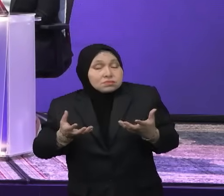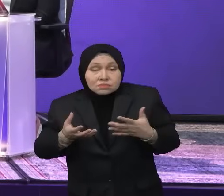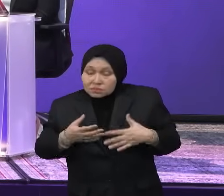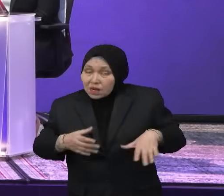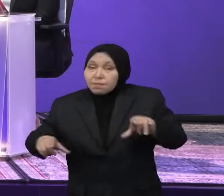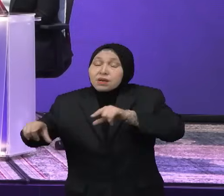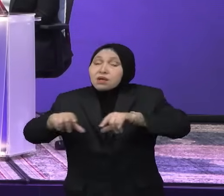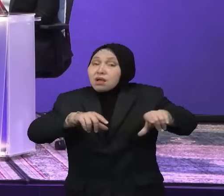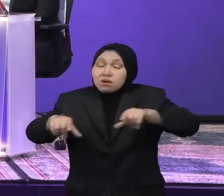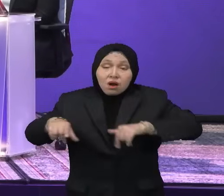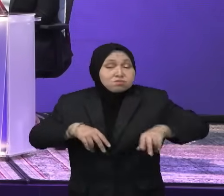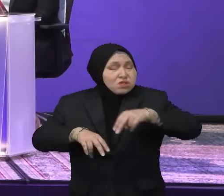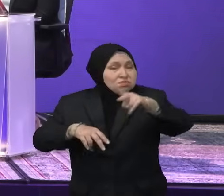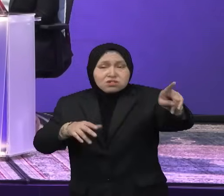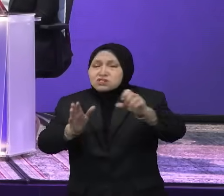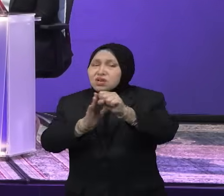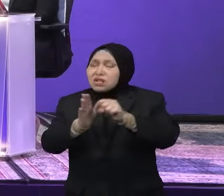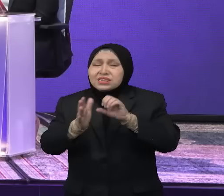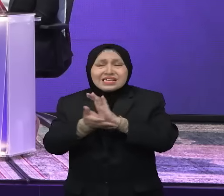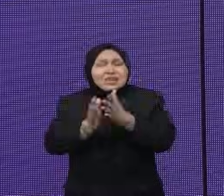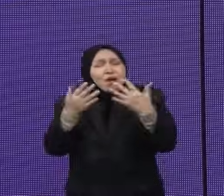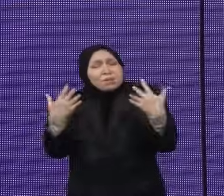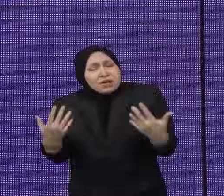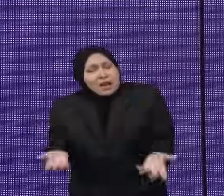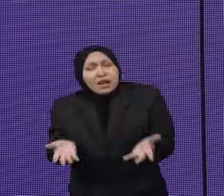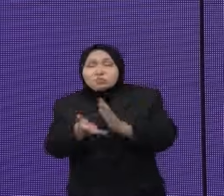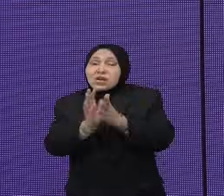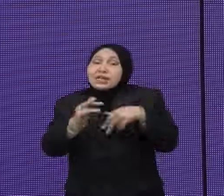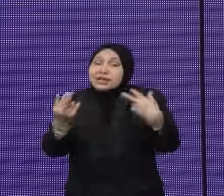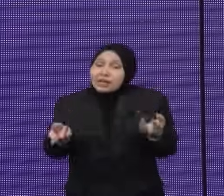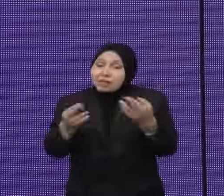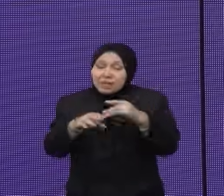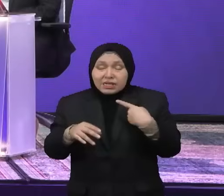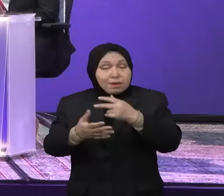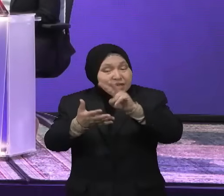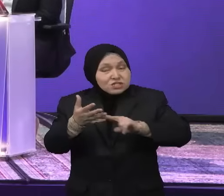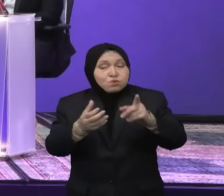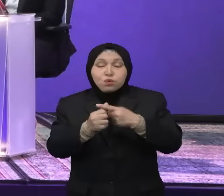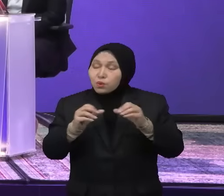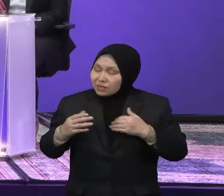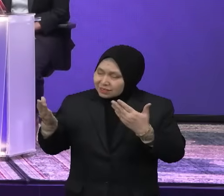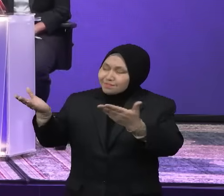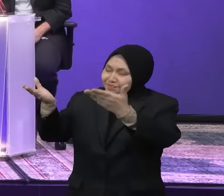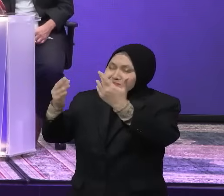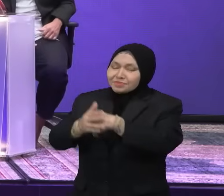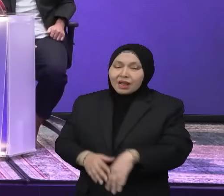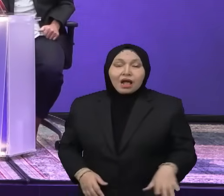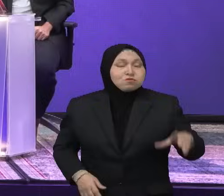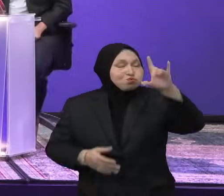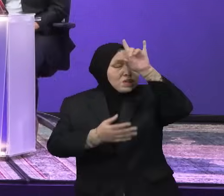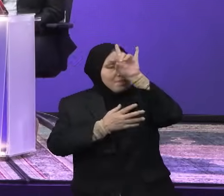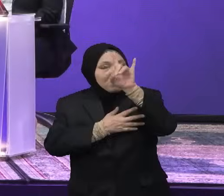bergerak di atas dunia ini supaya syariat itu tak menjadi berat, bahkan menjadi ringan kepada kita. Saya nak baca dulu. Baik, okay. Silakan. Auzubillahi minasyaitanir